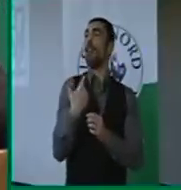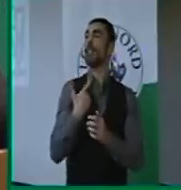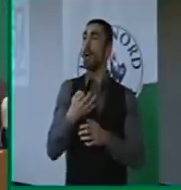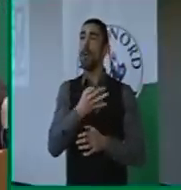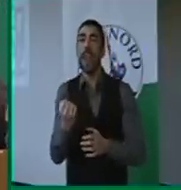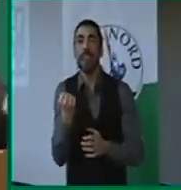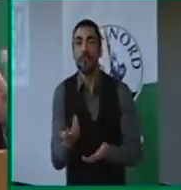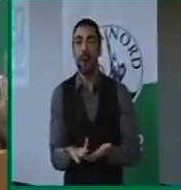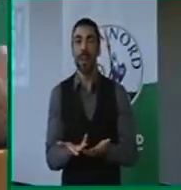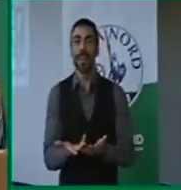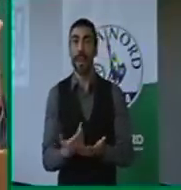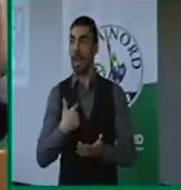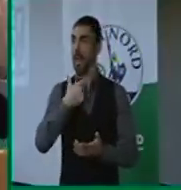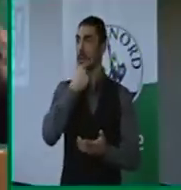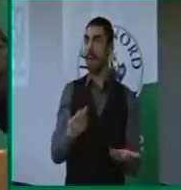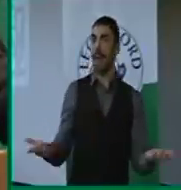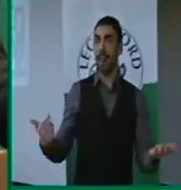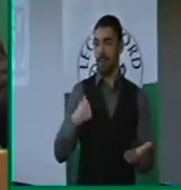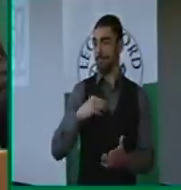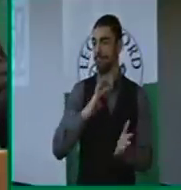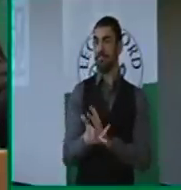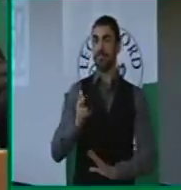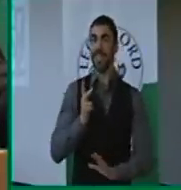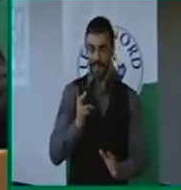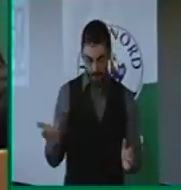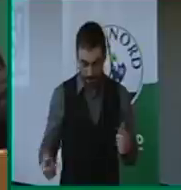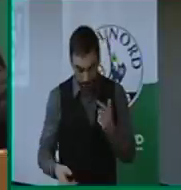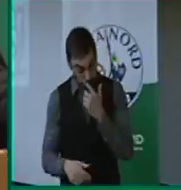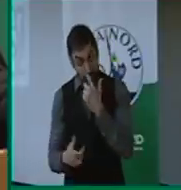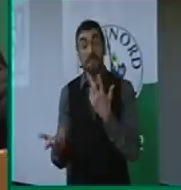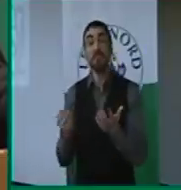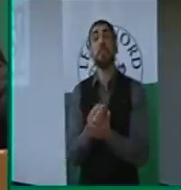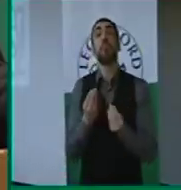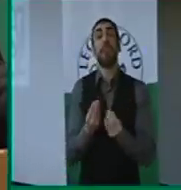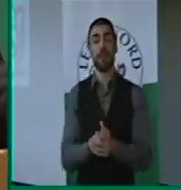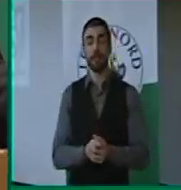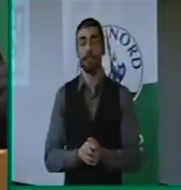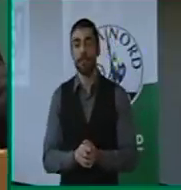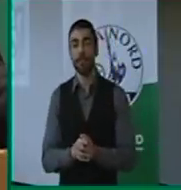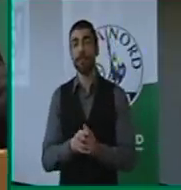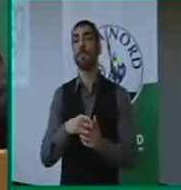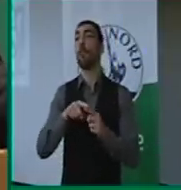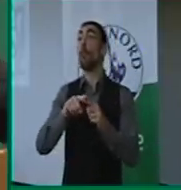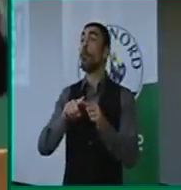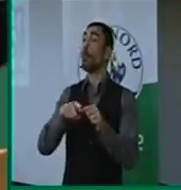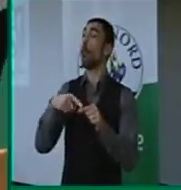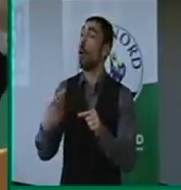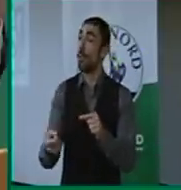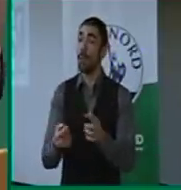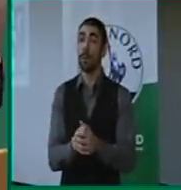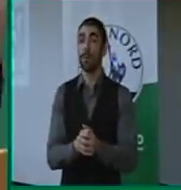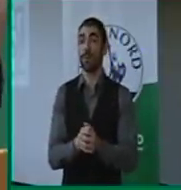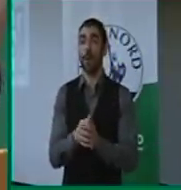moneta forte che bello siamo ricchi e allora cosa succede succede che dopo 2 secondi